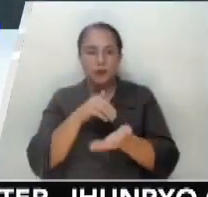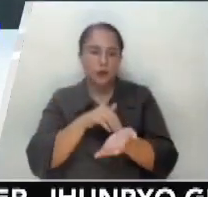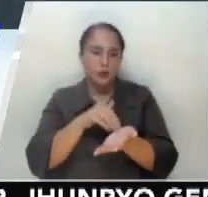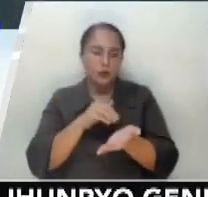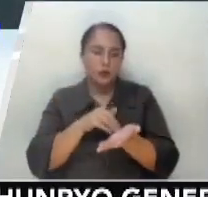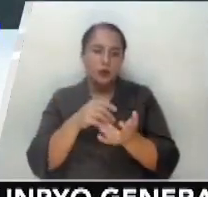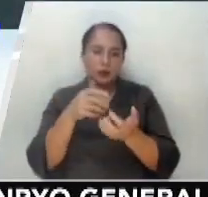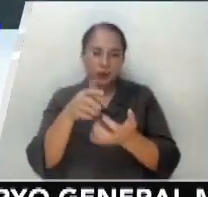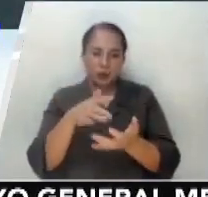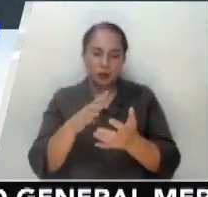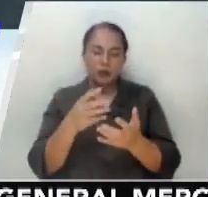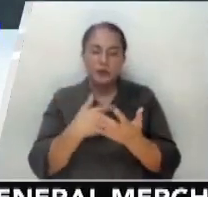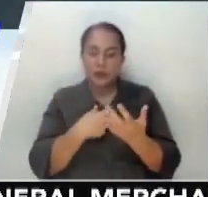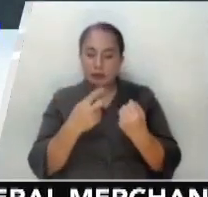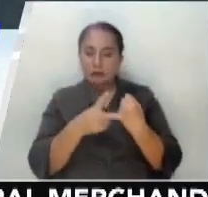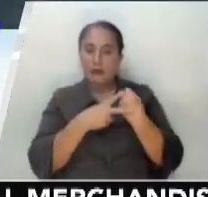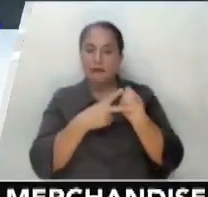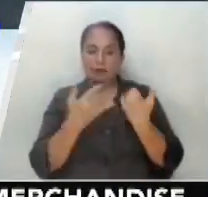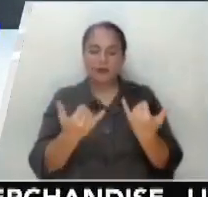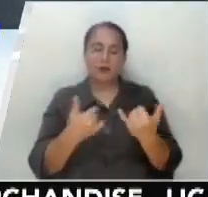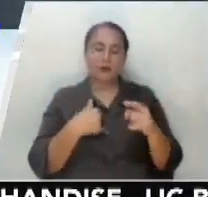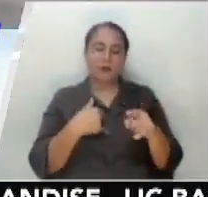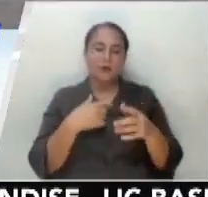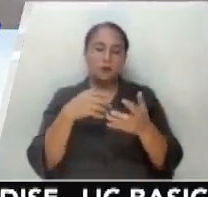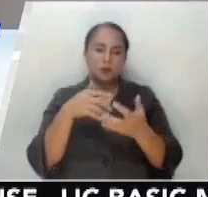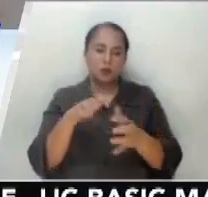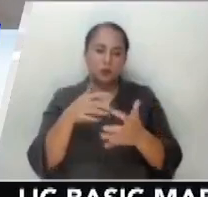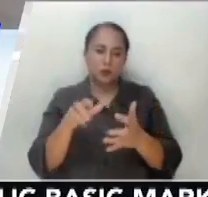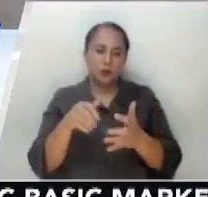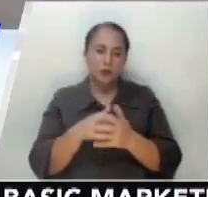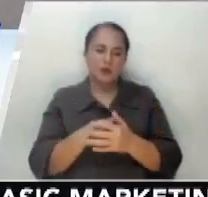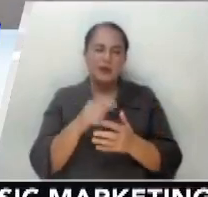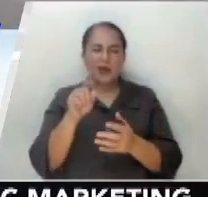ang kalagayan ng aso na nagtamo ng kaunting sugat.